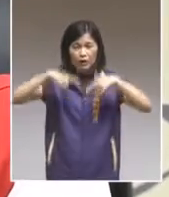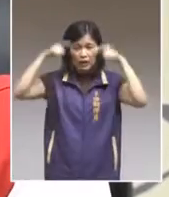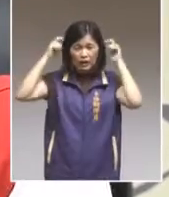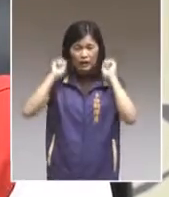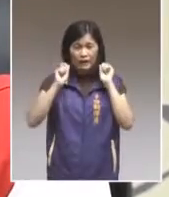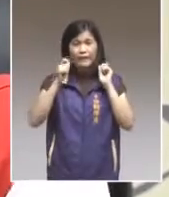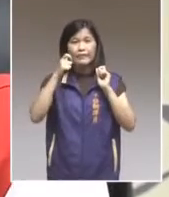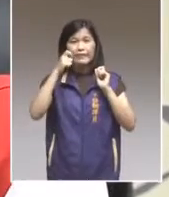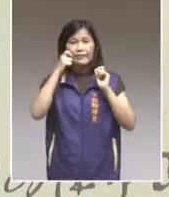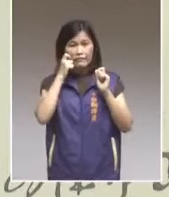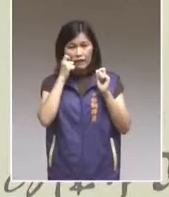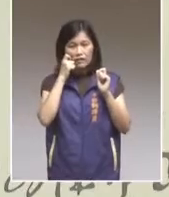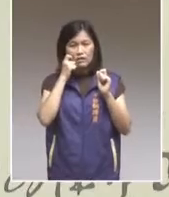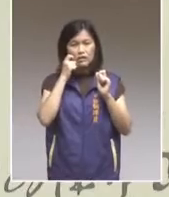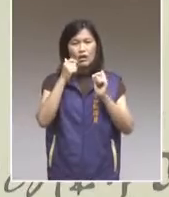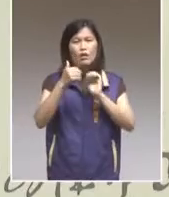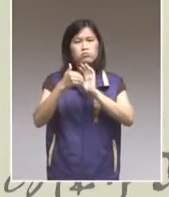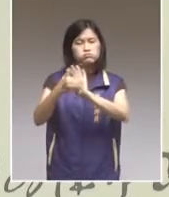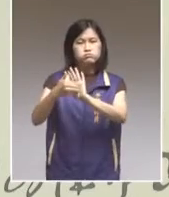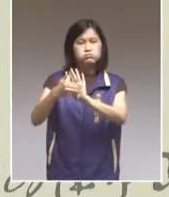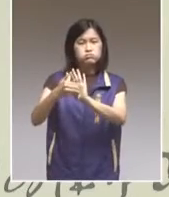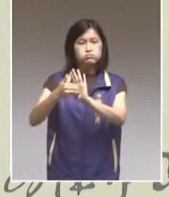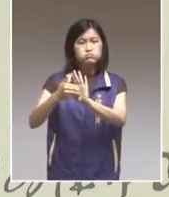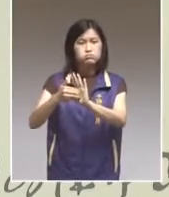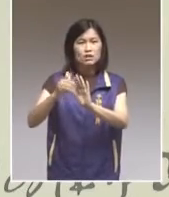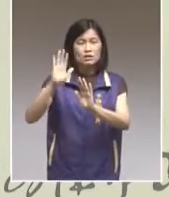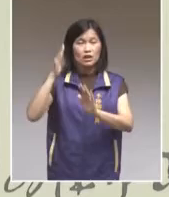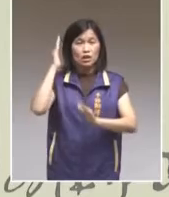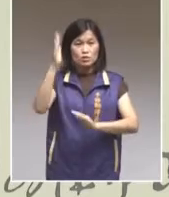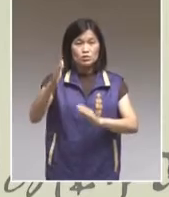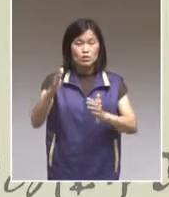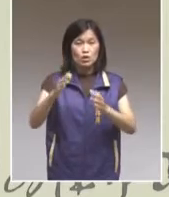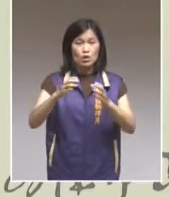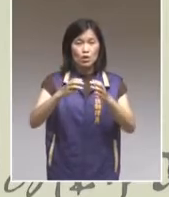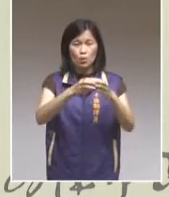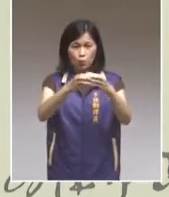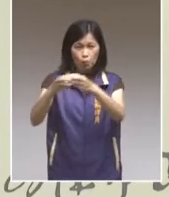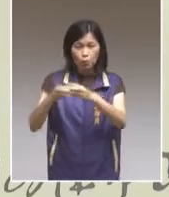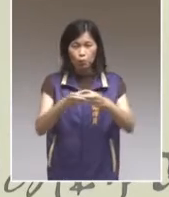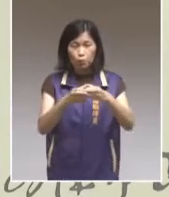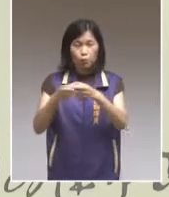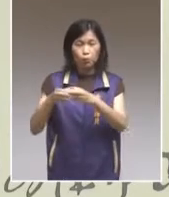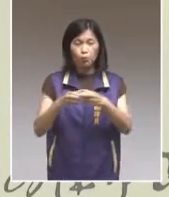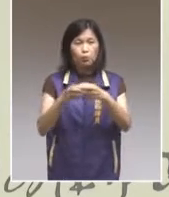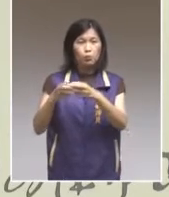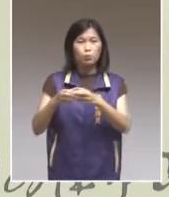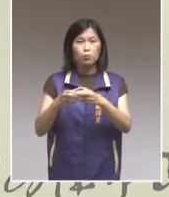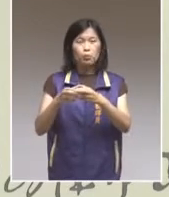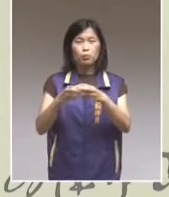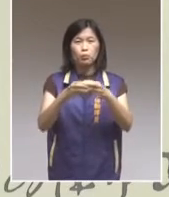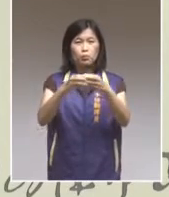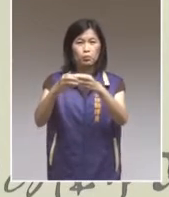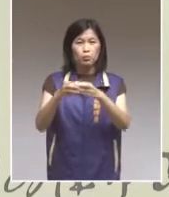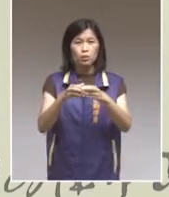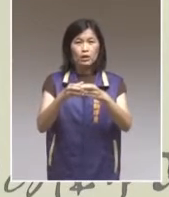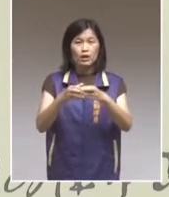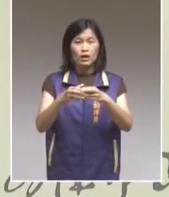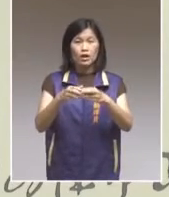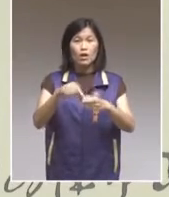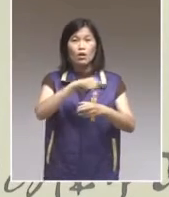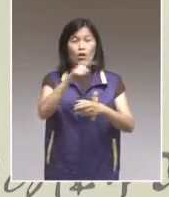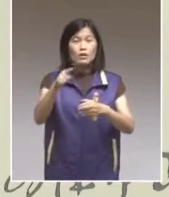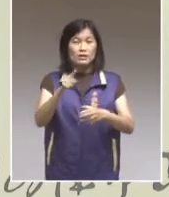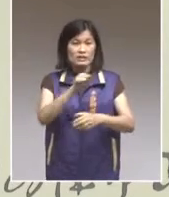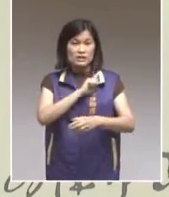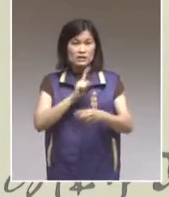这些、哦、避免，但是禁止、哦、跟他人聚会等等这些的活动、哦、我们在自